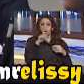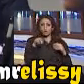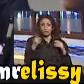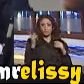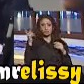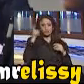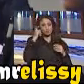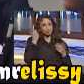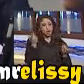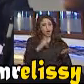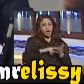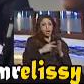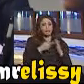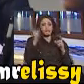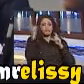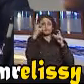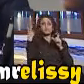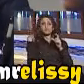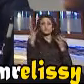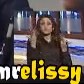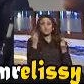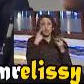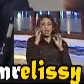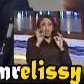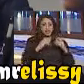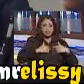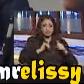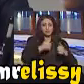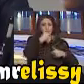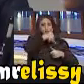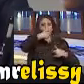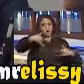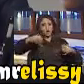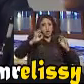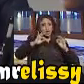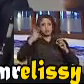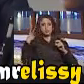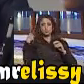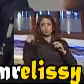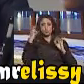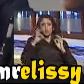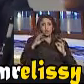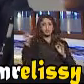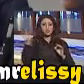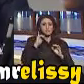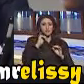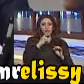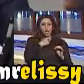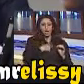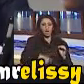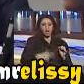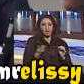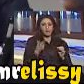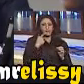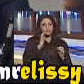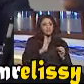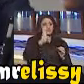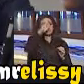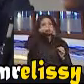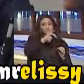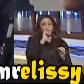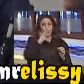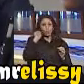يعني انا مش عارف الامن موجود فين النهارده. يعني من امتى النهارده احنا ممكن نامن على نفسنا على اولادنا في الطرق السريعه؟ يعني